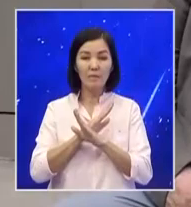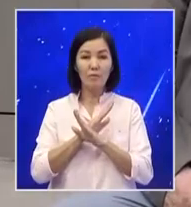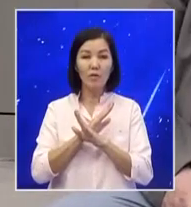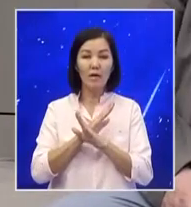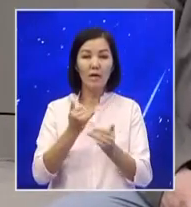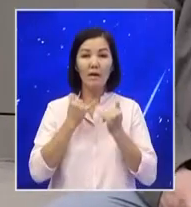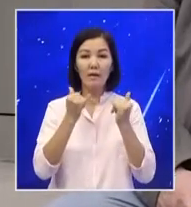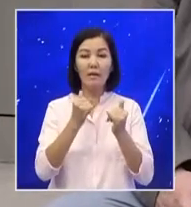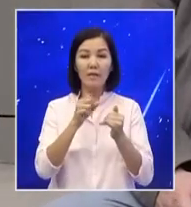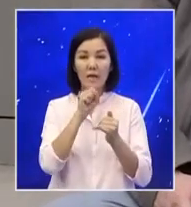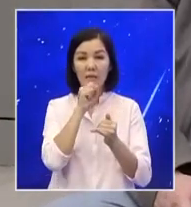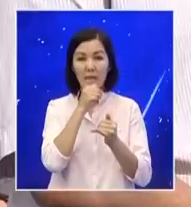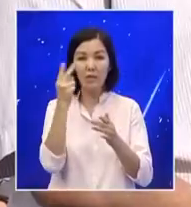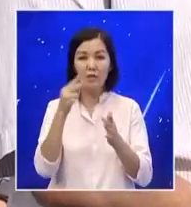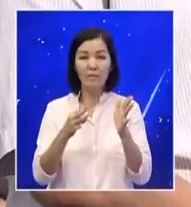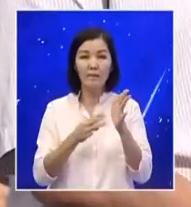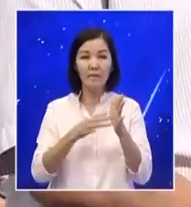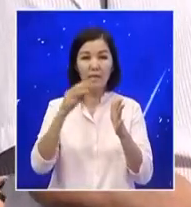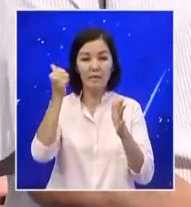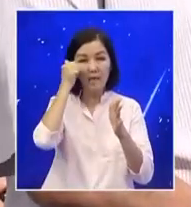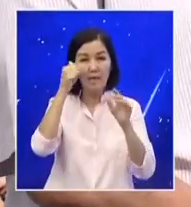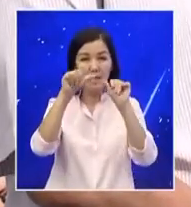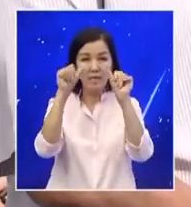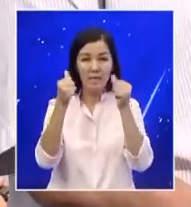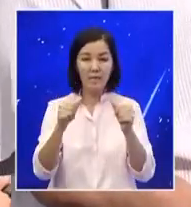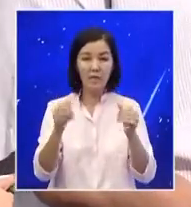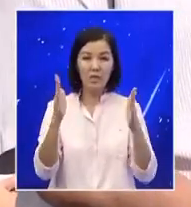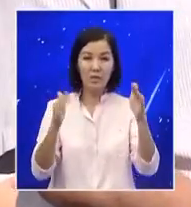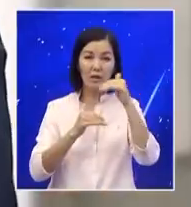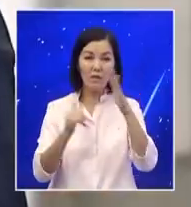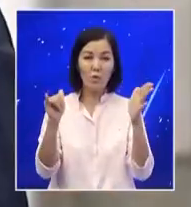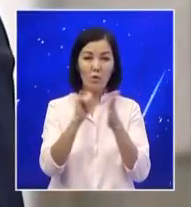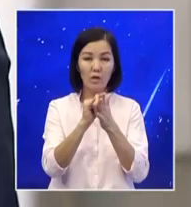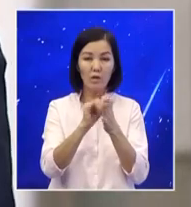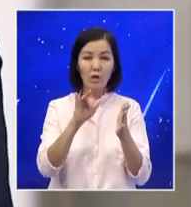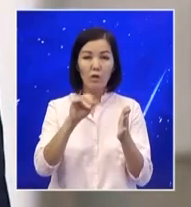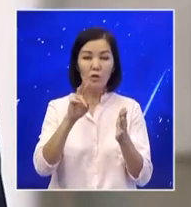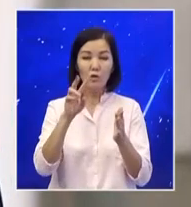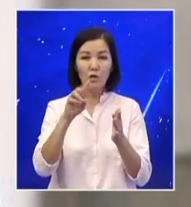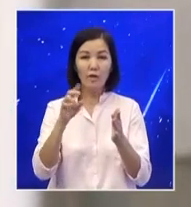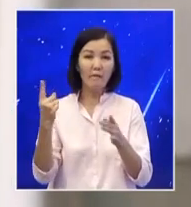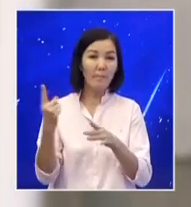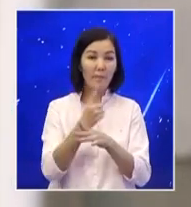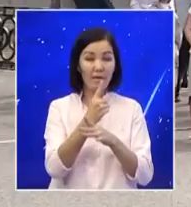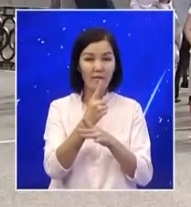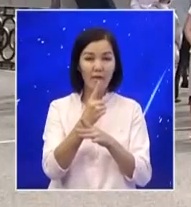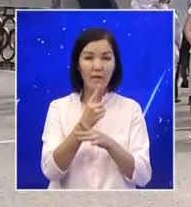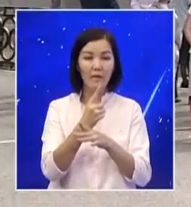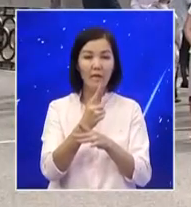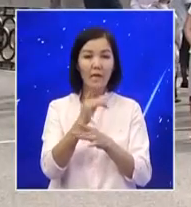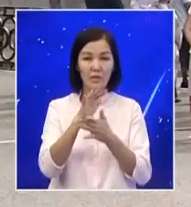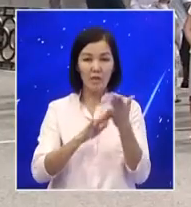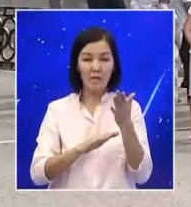де беделді қарияларға 28 ескерткіш тақта орнатылмақ. Сейдахмет Шүрегейіпке қойылғаны алғашқысы. Тағылымды